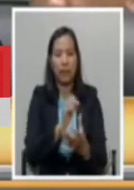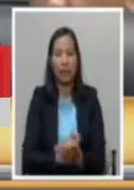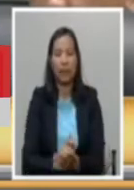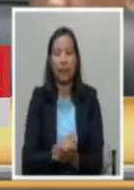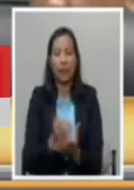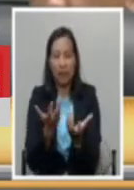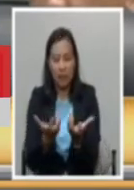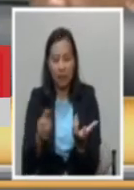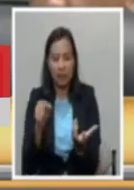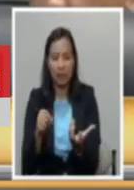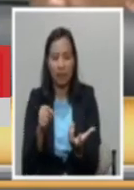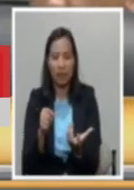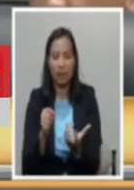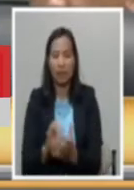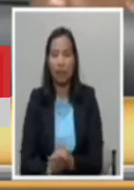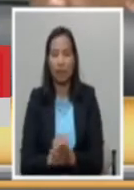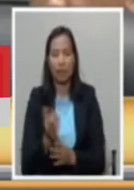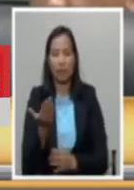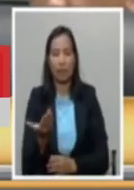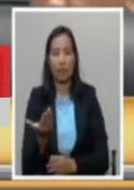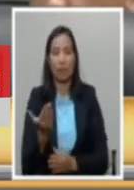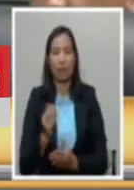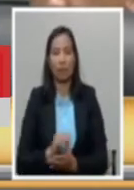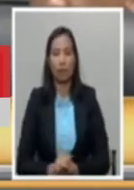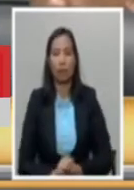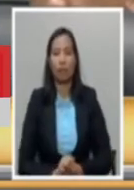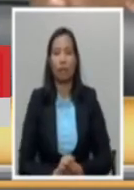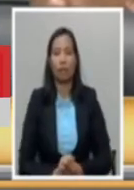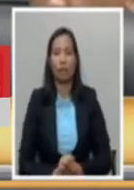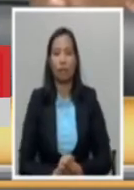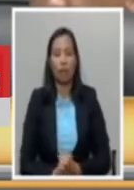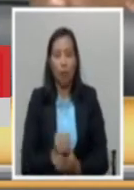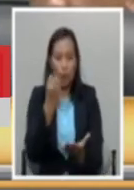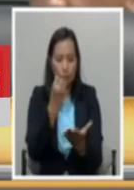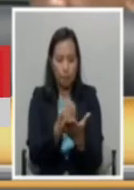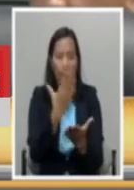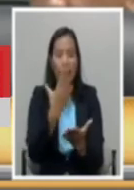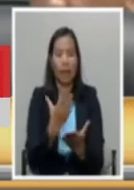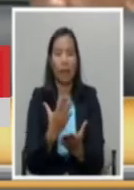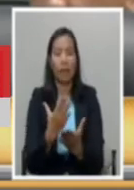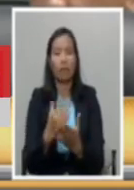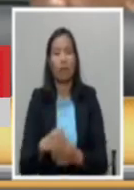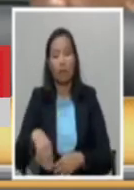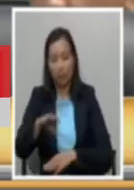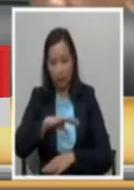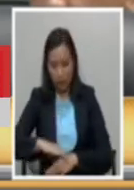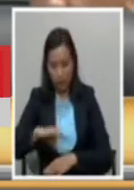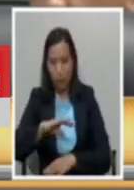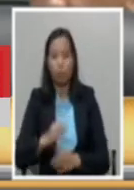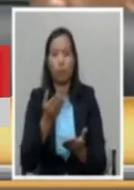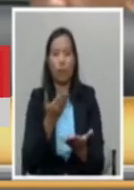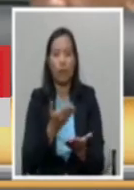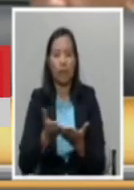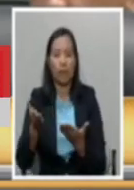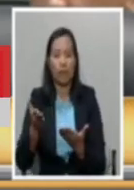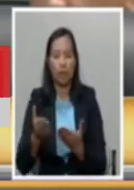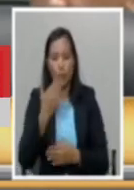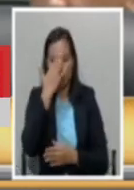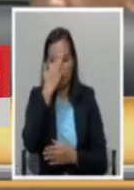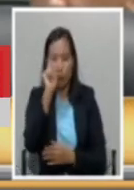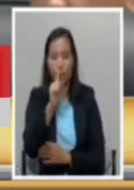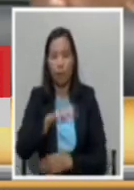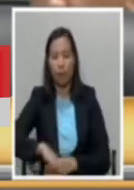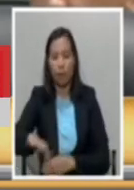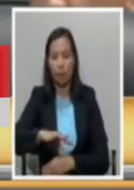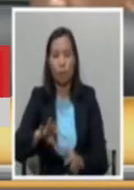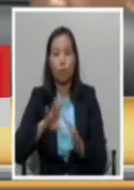ค้าที่เป็นออร์แกนิกเป็นสินค้าเกษตรอินทรีย์แพงเท่าไหร่ผมเชื่อว่าท่านประธานก็ต้องซื้อเพราะทุกคนห่วงสุขภา